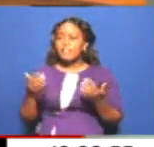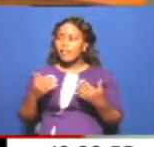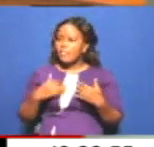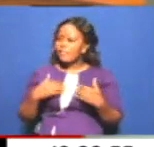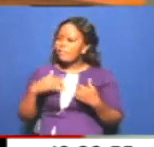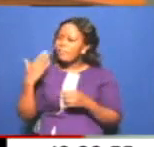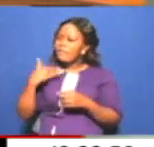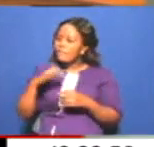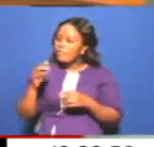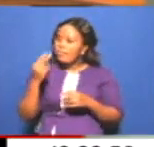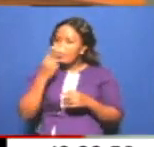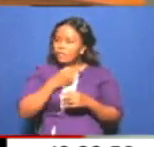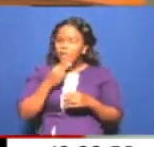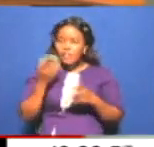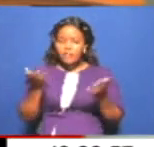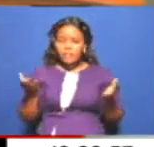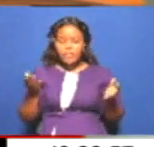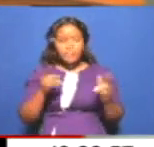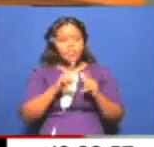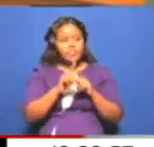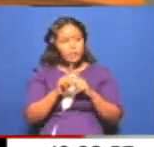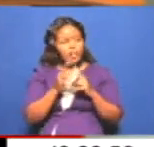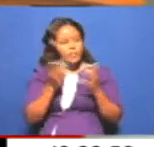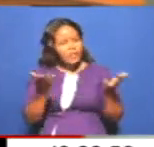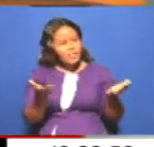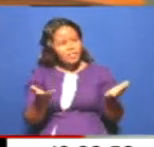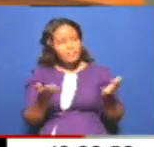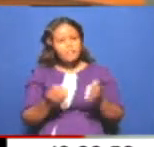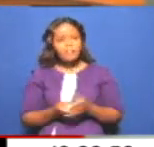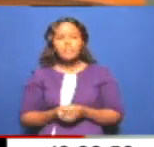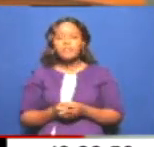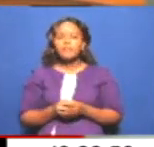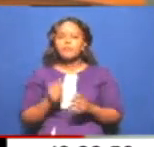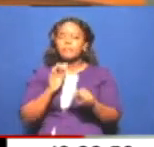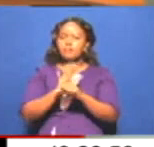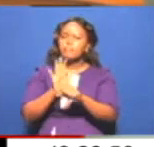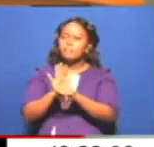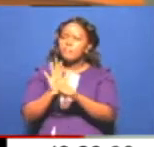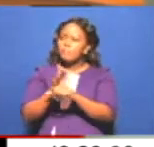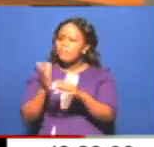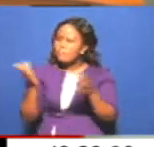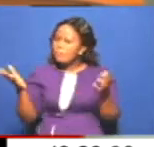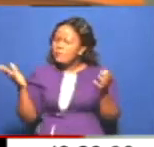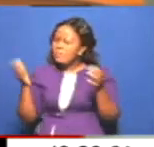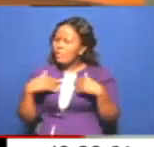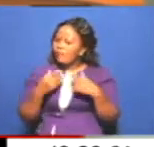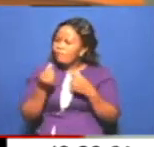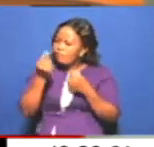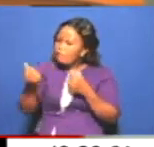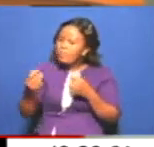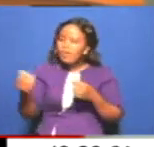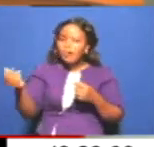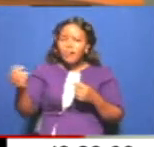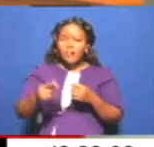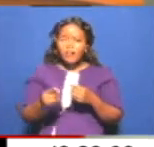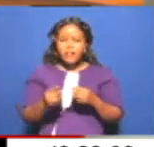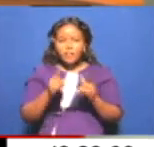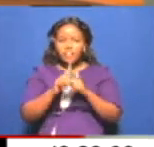hiyo huenda ikachochea ghasia, hasa ikizingatiwa kwamba tuko na miezi michache tu kabla ya uchaguzi mkuu wa